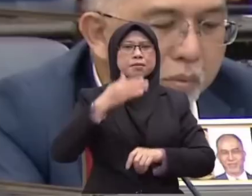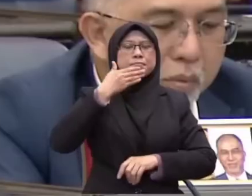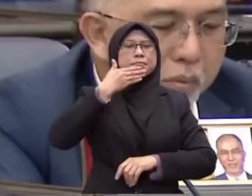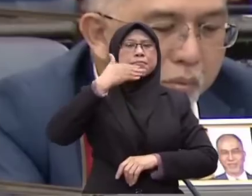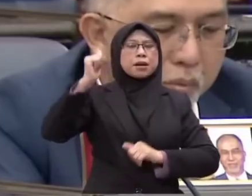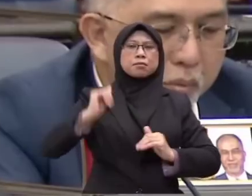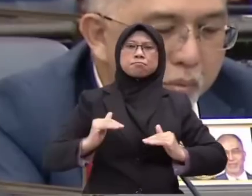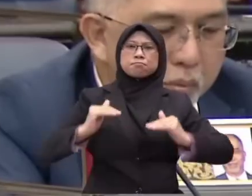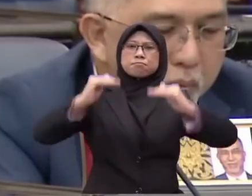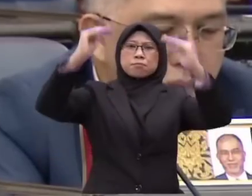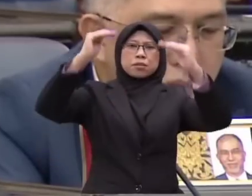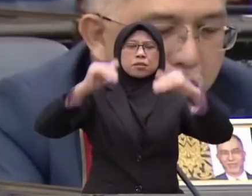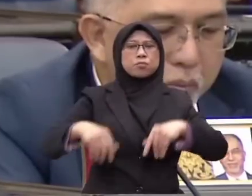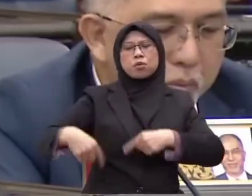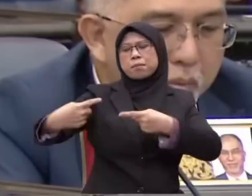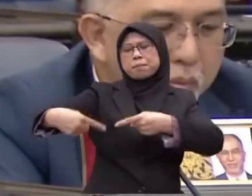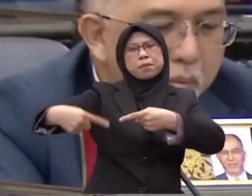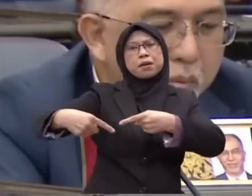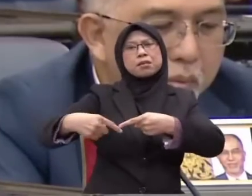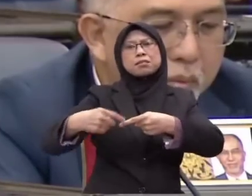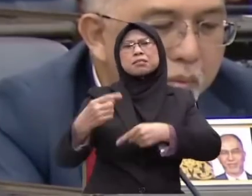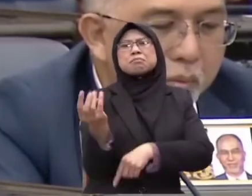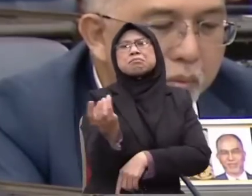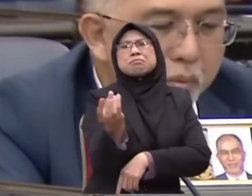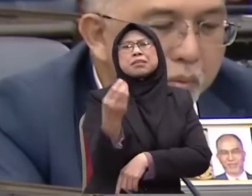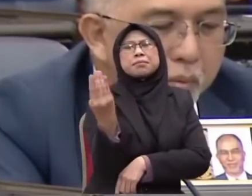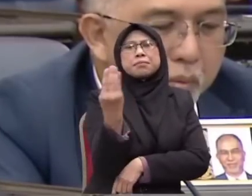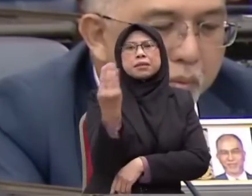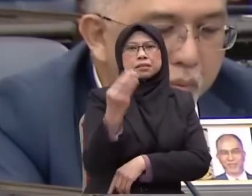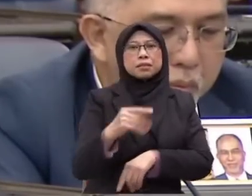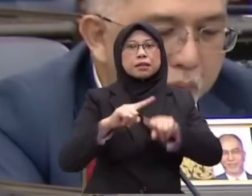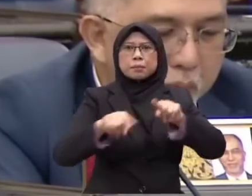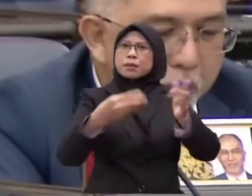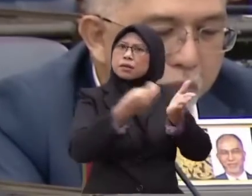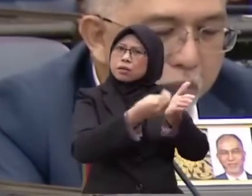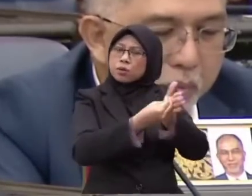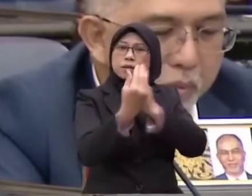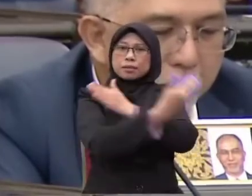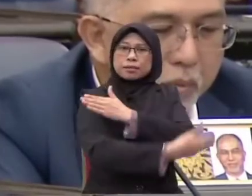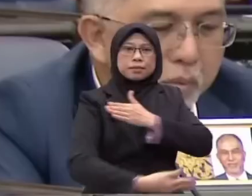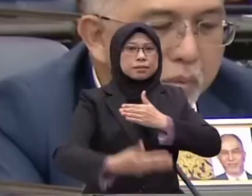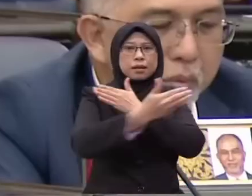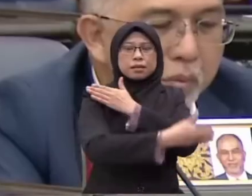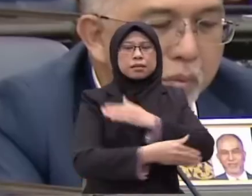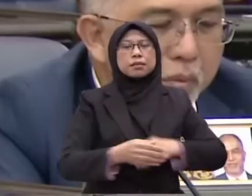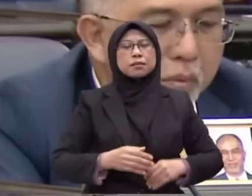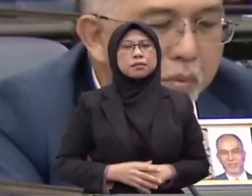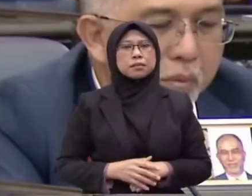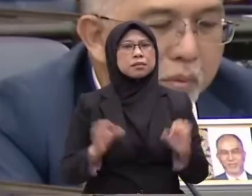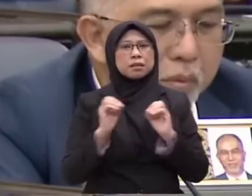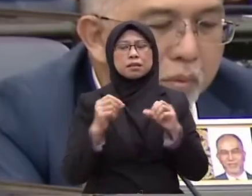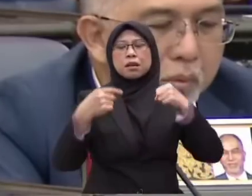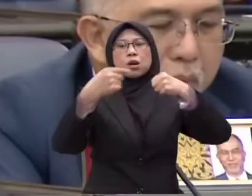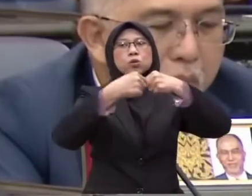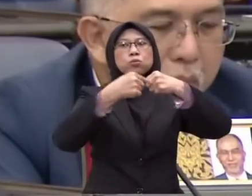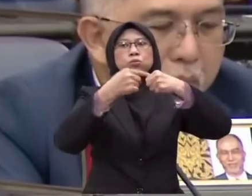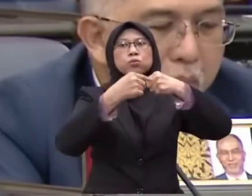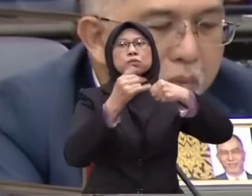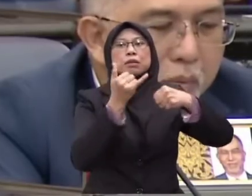perkara remeh-temeh tapi keuangan negara. Kita tidak ada malafide nak tuduh